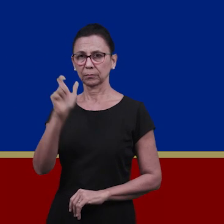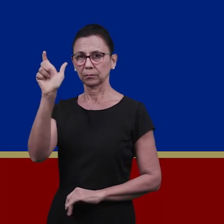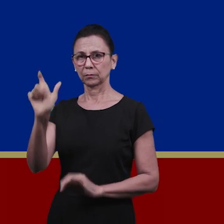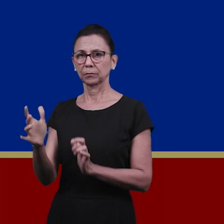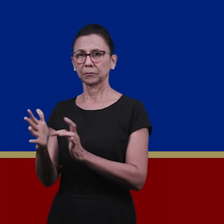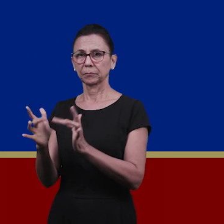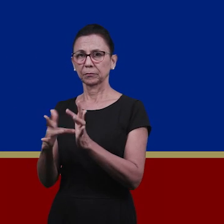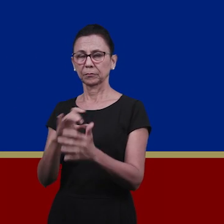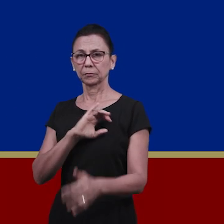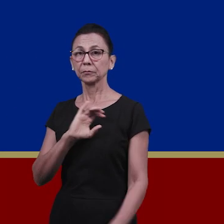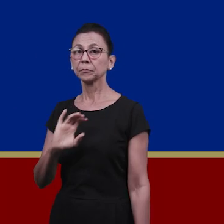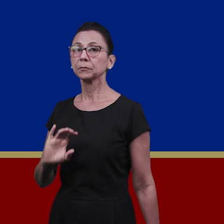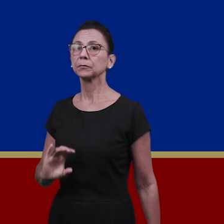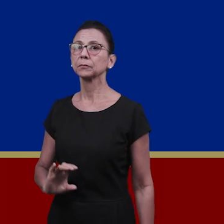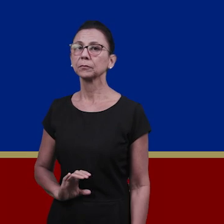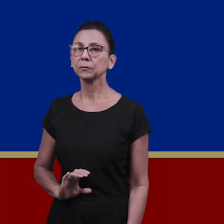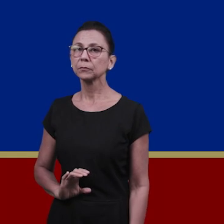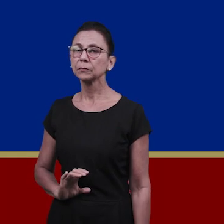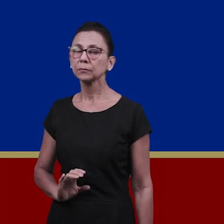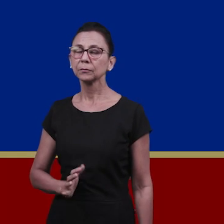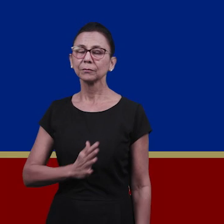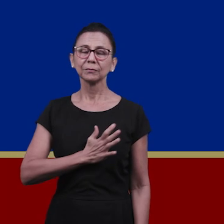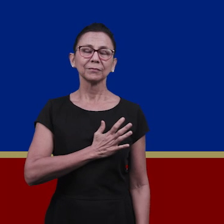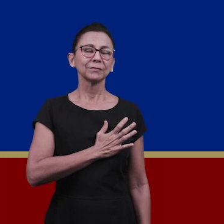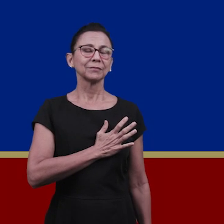salut en Jésus-Christ.